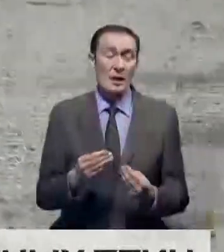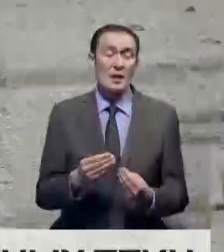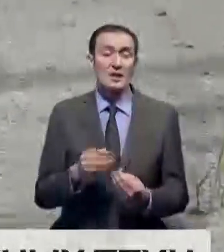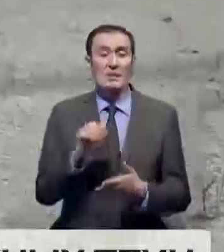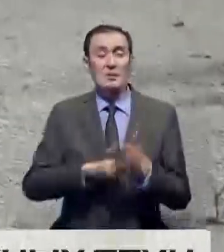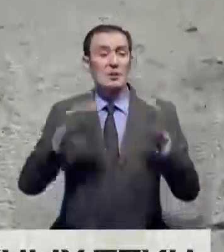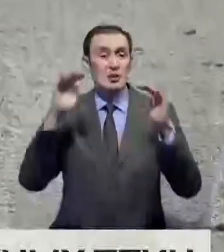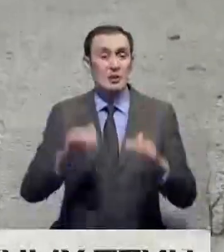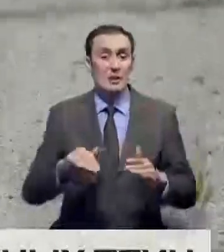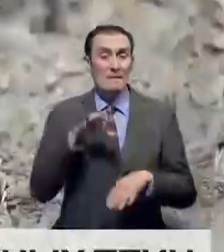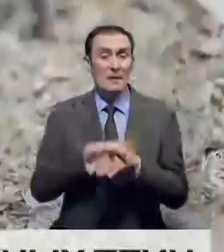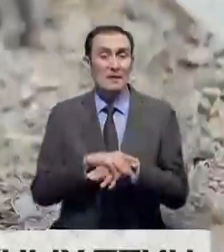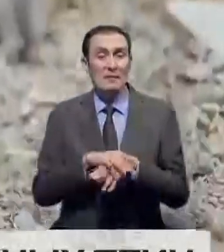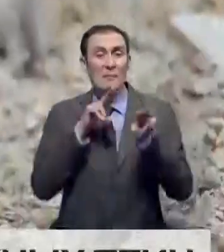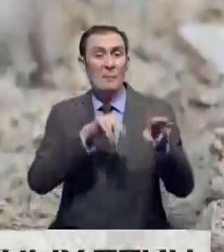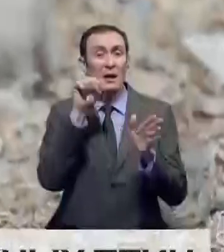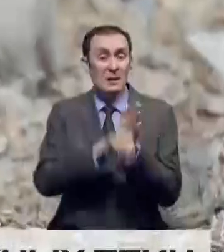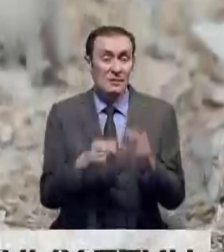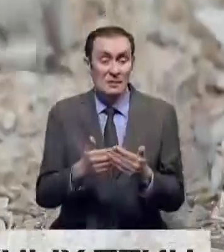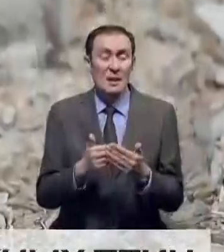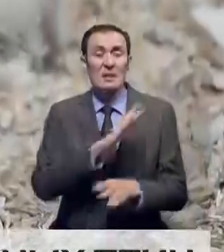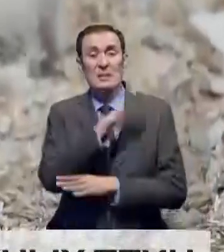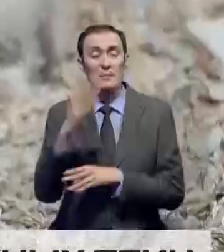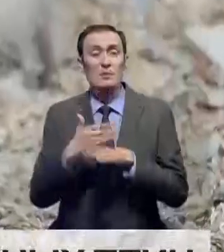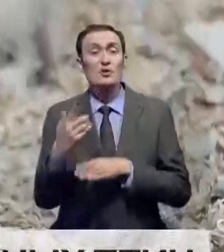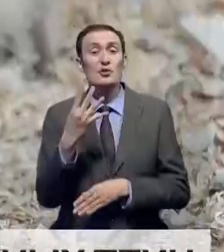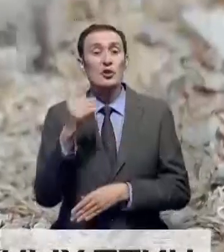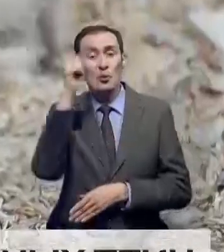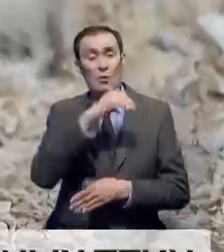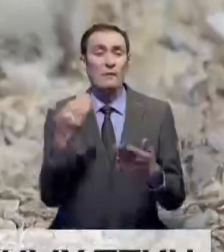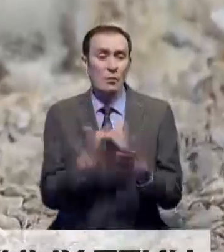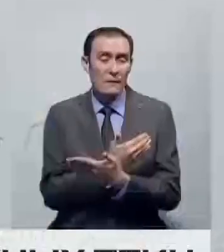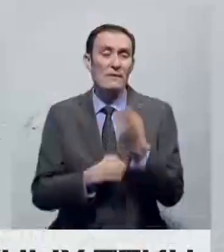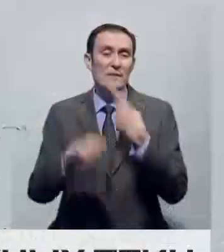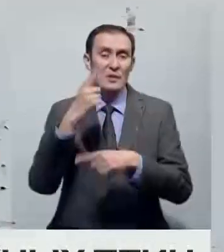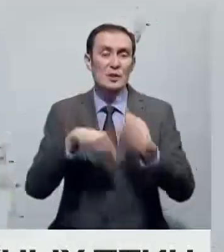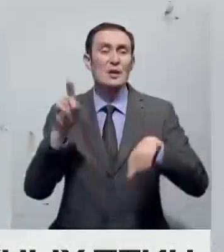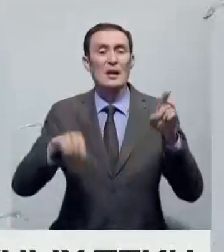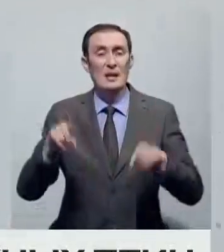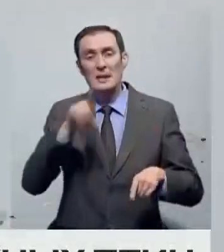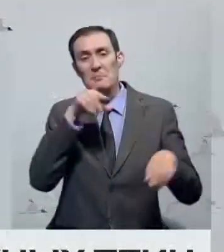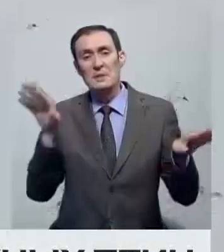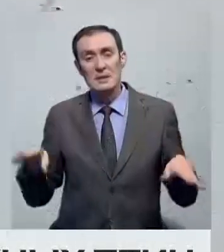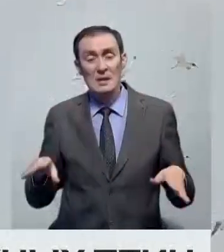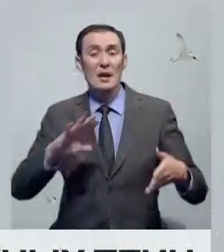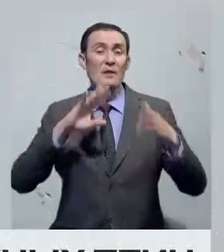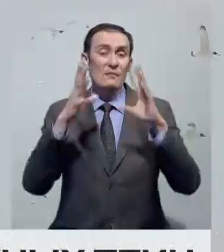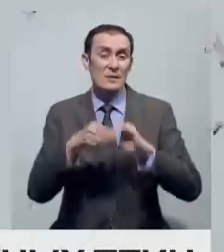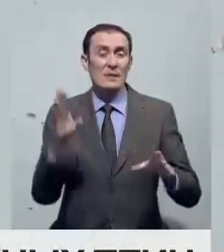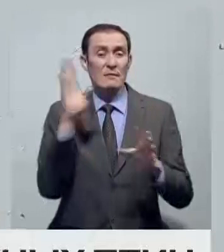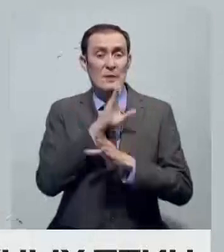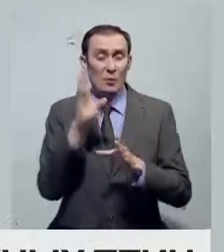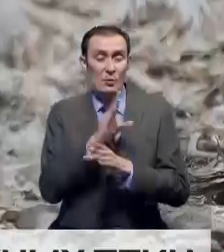из-за снижения фактов браконьерства в заповедник спустя 4 года возвращаются редкие пернатые. В целом в